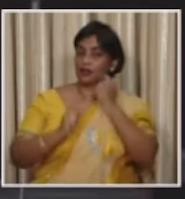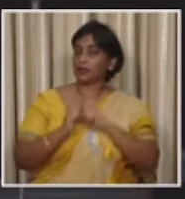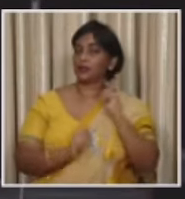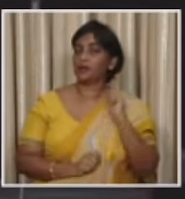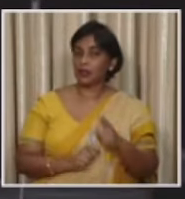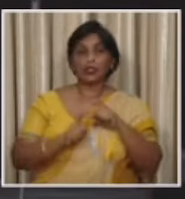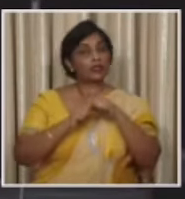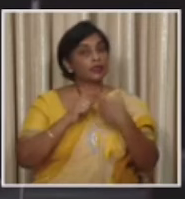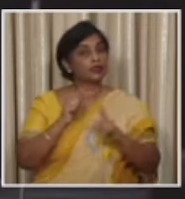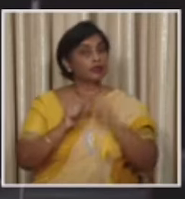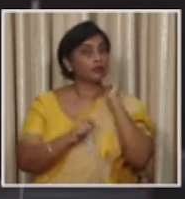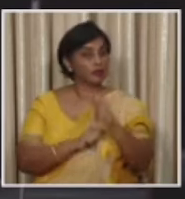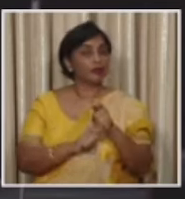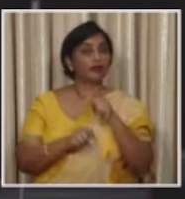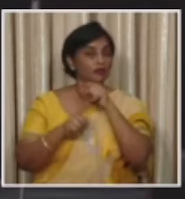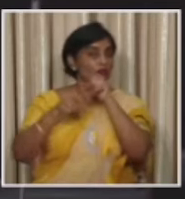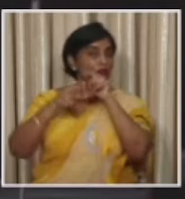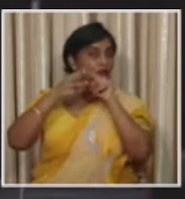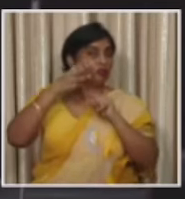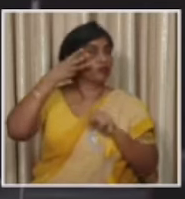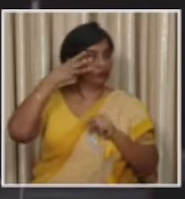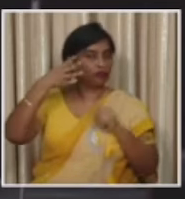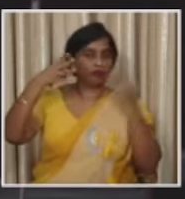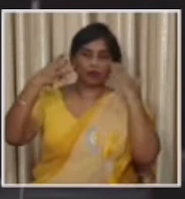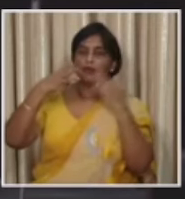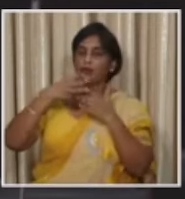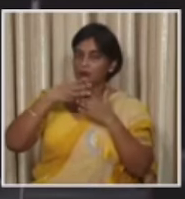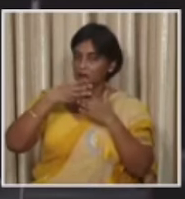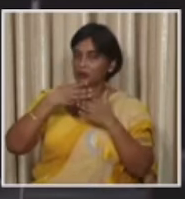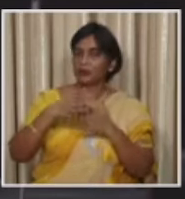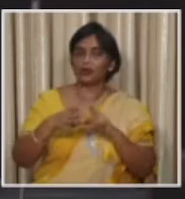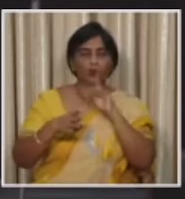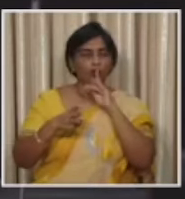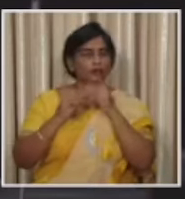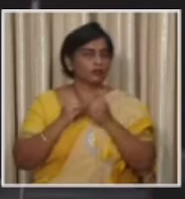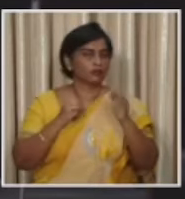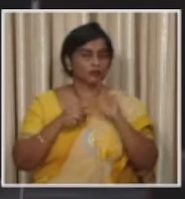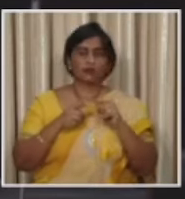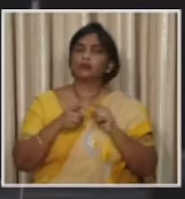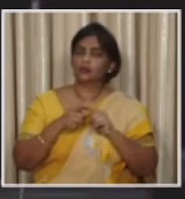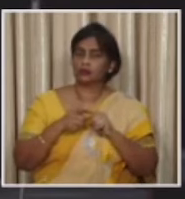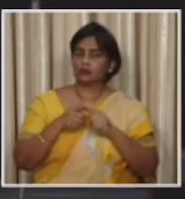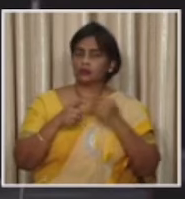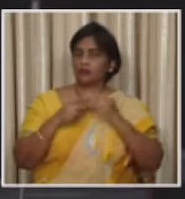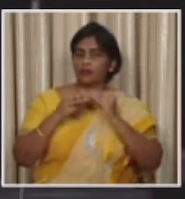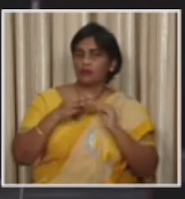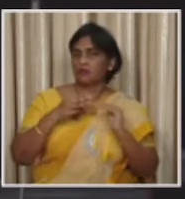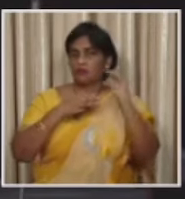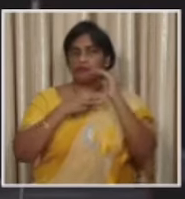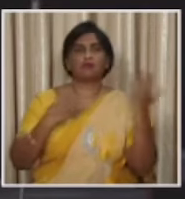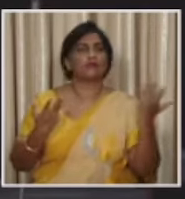ලබන, ආබාධිත දීමනාව ලබන මෙන්න මේ කාණ්ඩ තුන සම්බන්ධය. එක්තරා සීමාවක් තිබ්බා, ඒ සීමාවෙන් උඩට යන්න